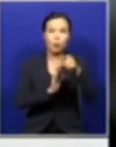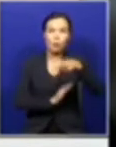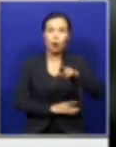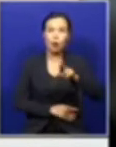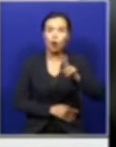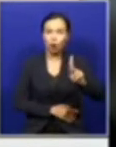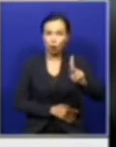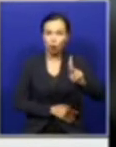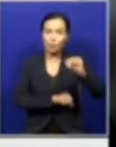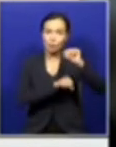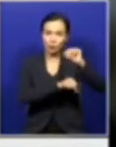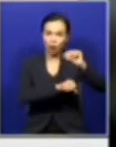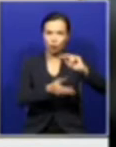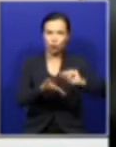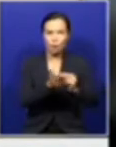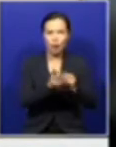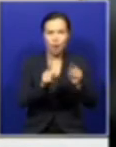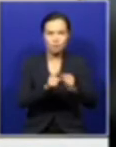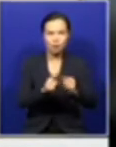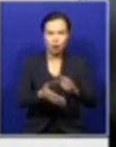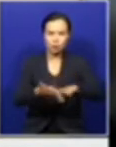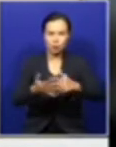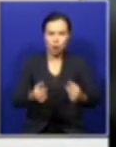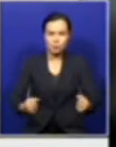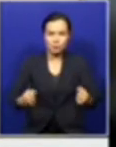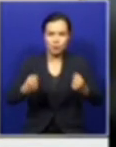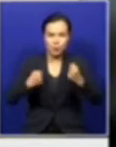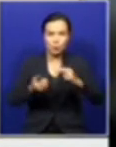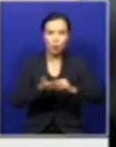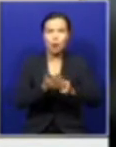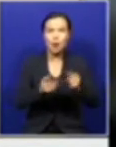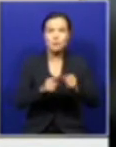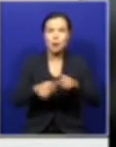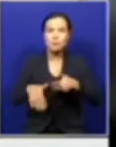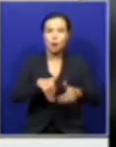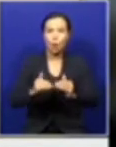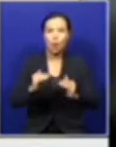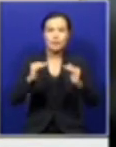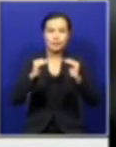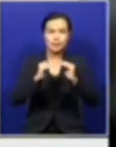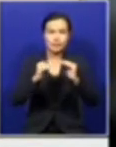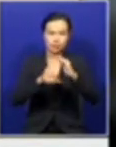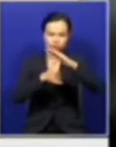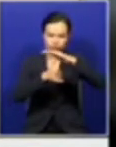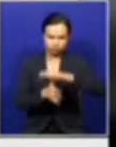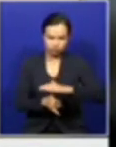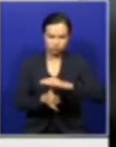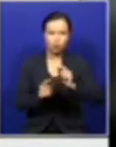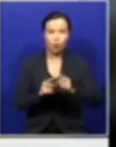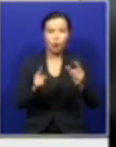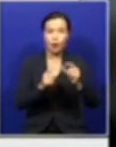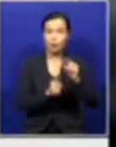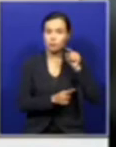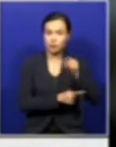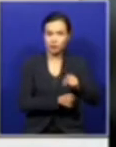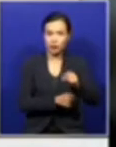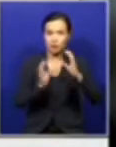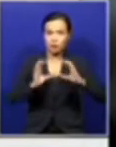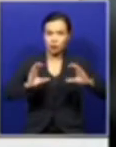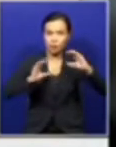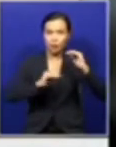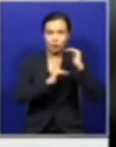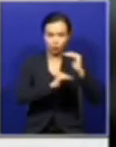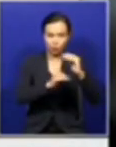ซึ่งเหมือนเป็นยาแรงเพราะเป็นการจำกัดสิทธิประชาชนให้อยู่ในคำสั่งที่รัฐบาลกำหนดปัญหาที่